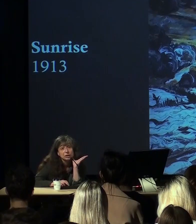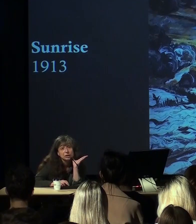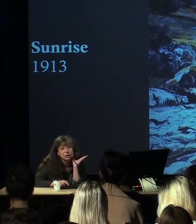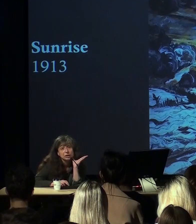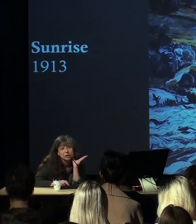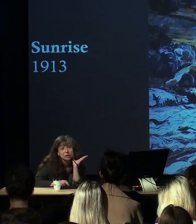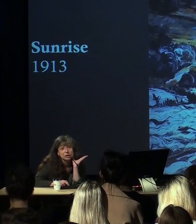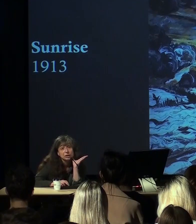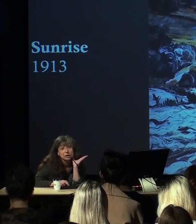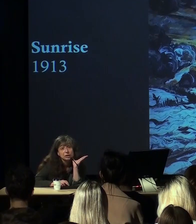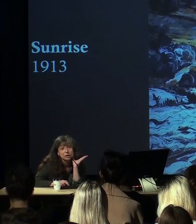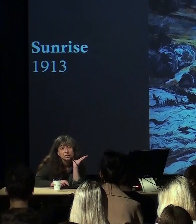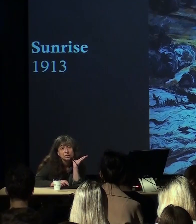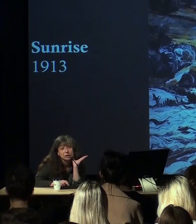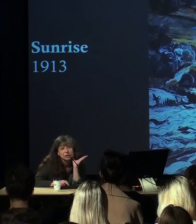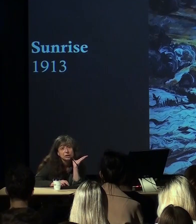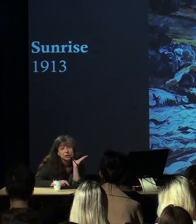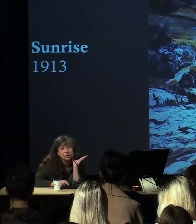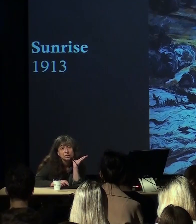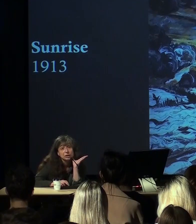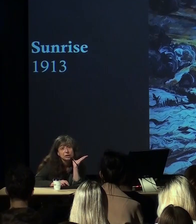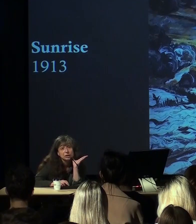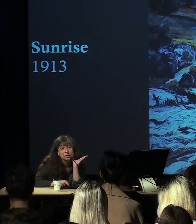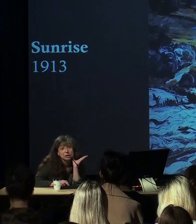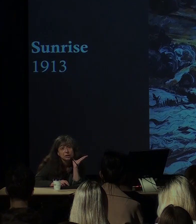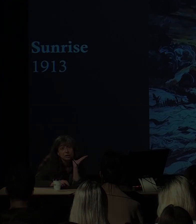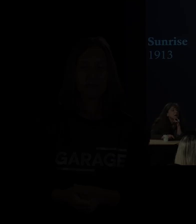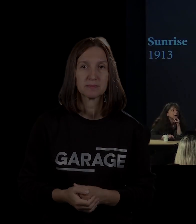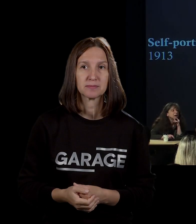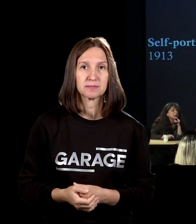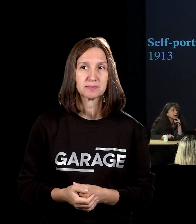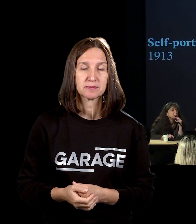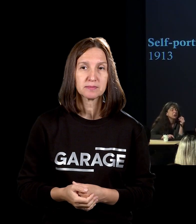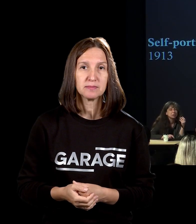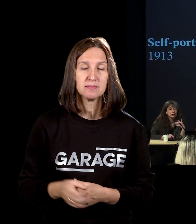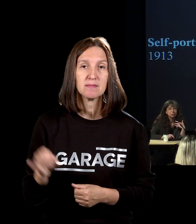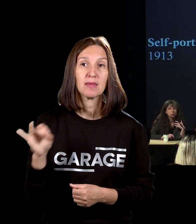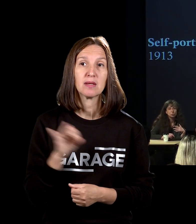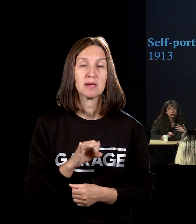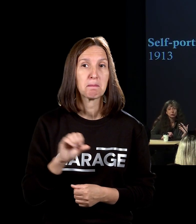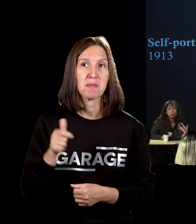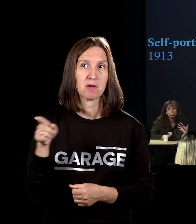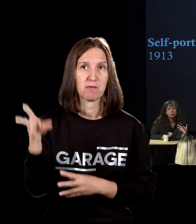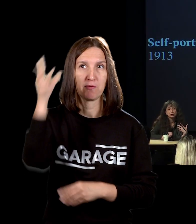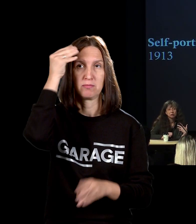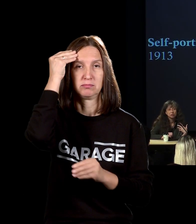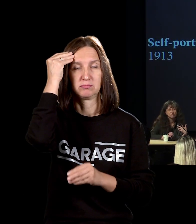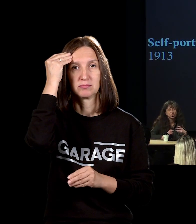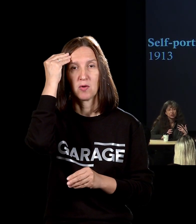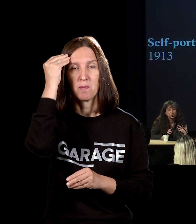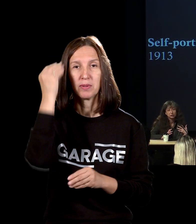неба. Сквозь облака проглядывает желто-зеленое небо. И первые его опыты – это